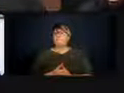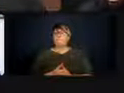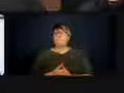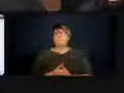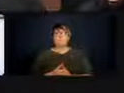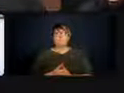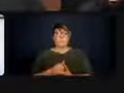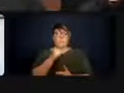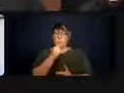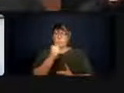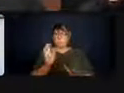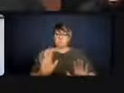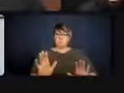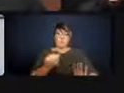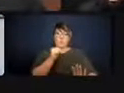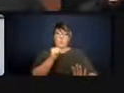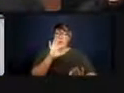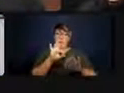وأيضا